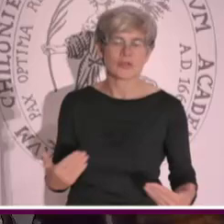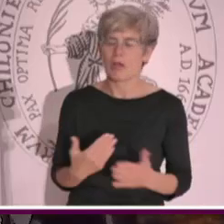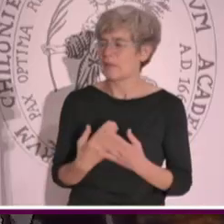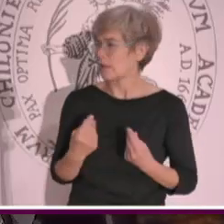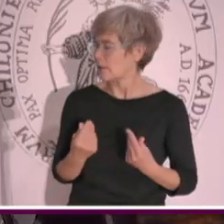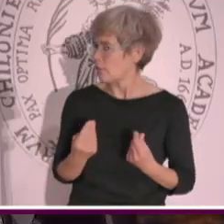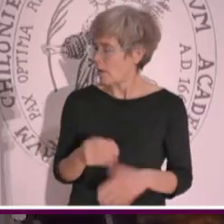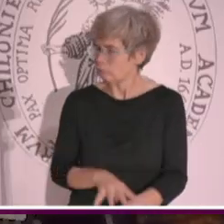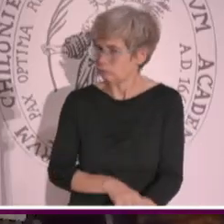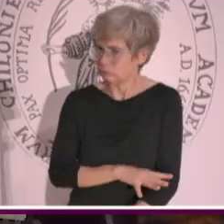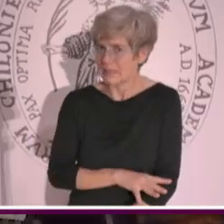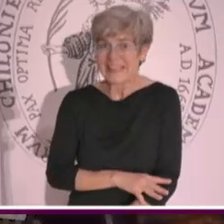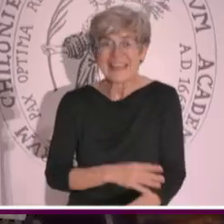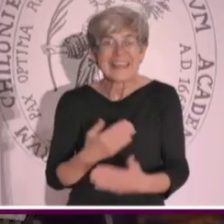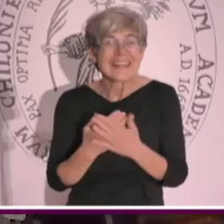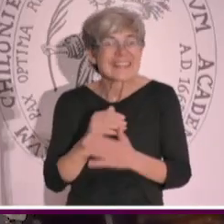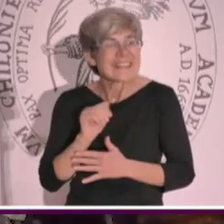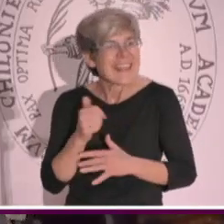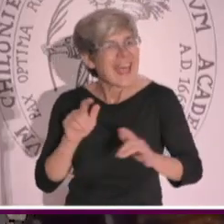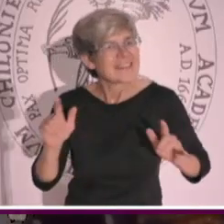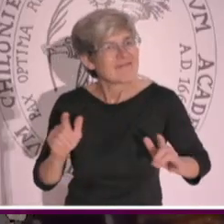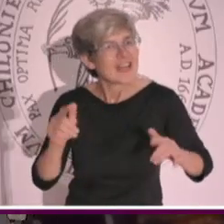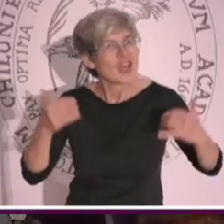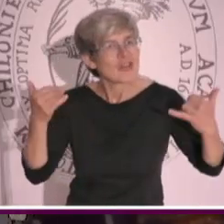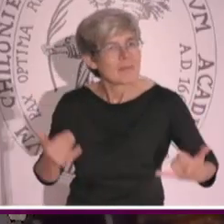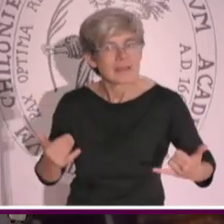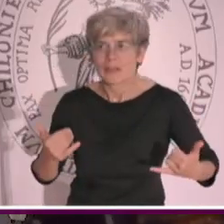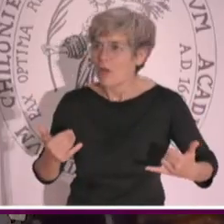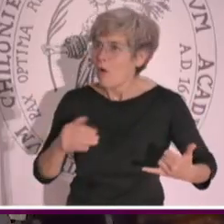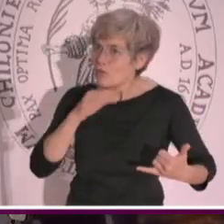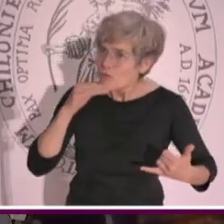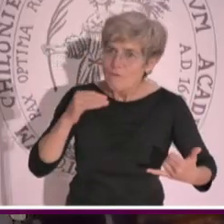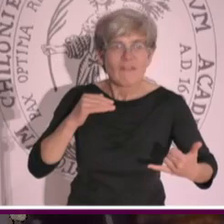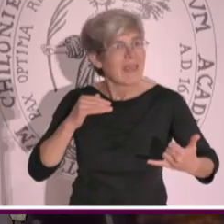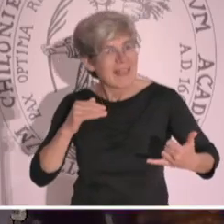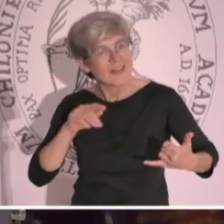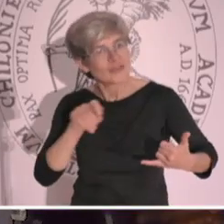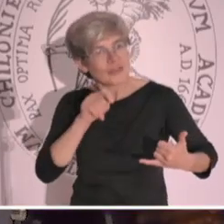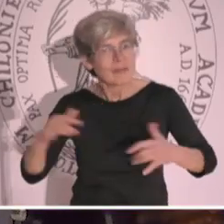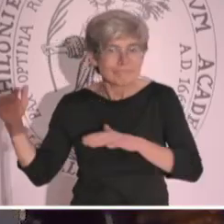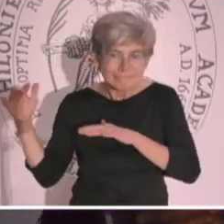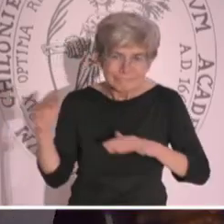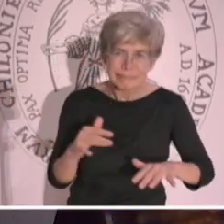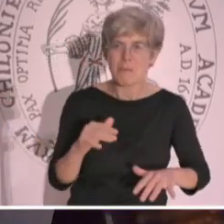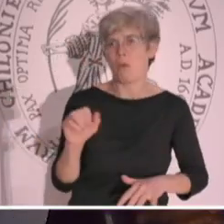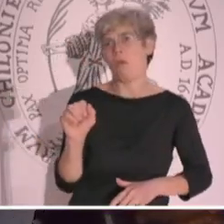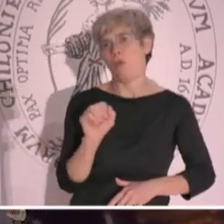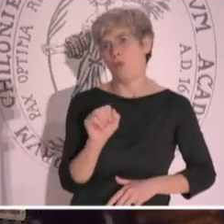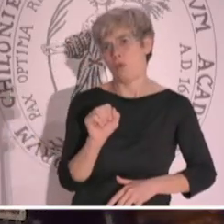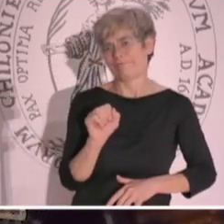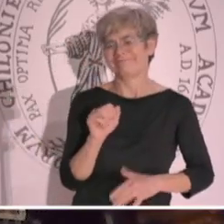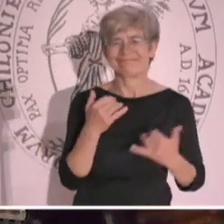große Präsenzveranstaltung und dann gleich so groß. Fantastisch, dass Sie den Weg hier ins Audimax gefunden haben. Damit aber zurück zu Ihrer